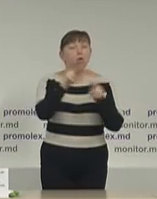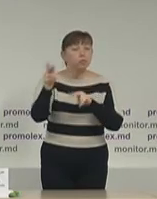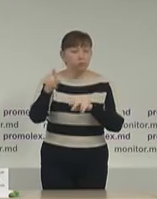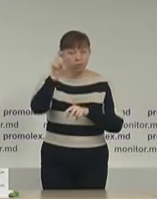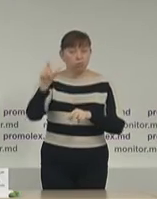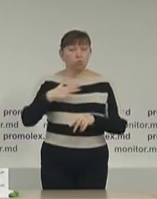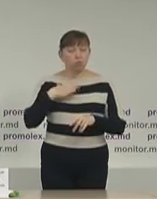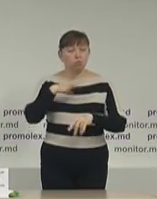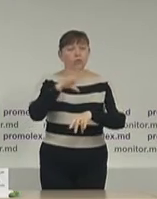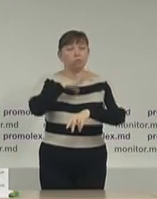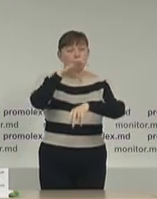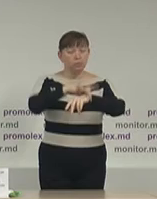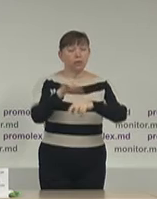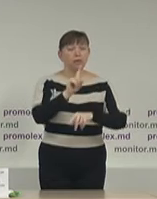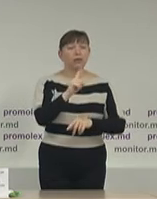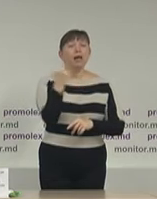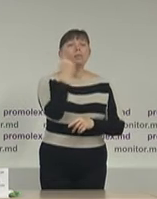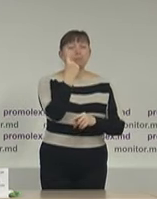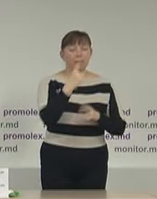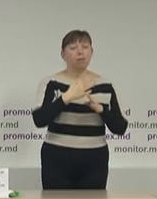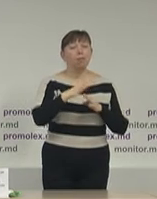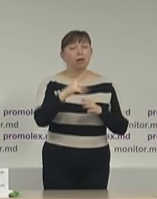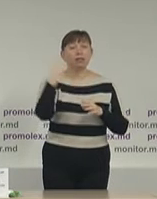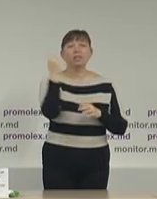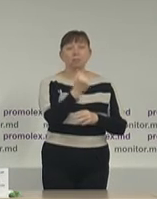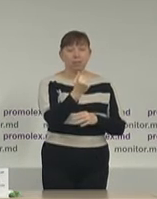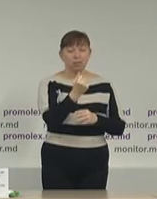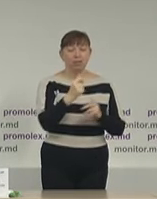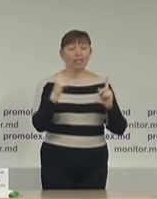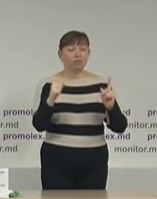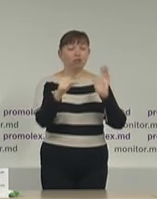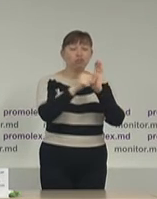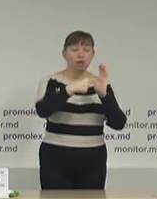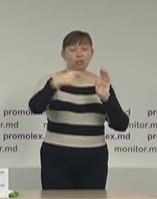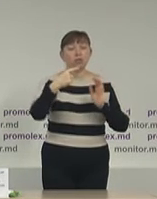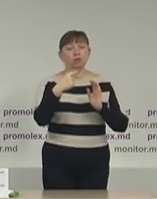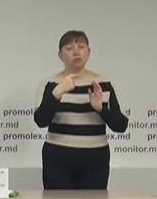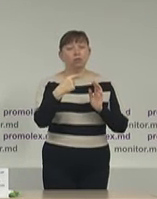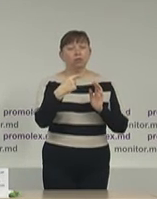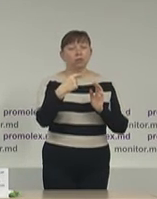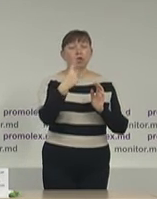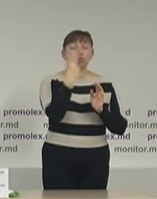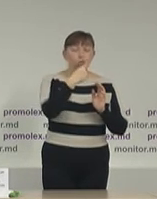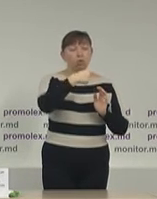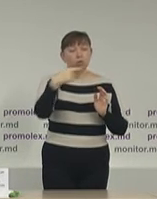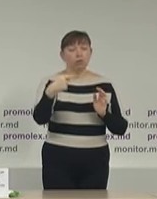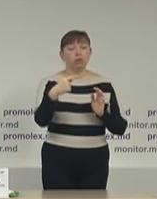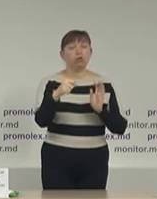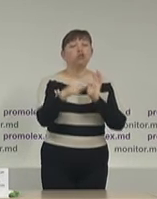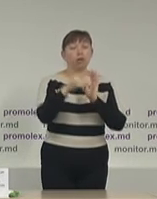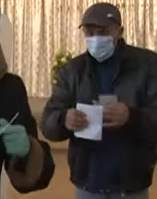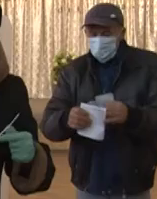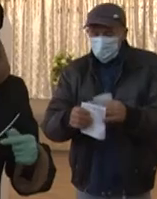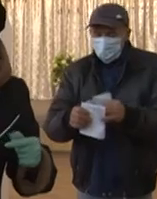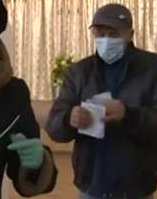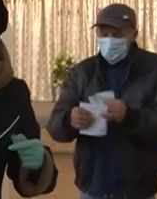de observare Promolex a dat publicității și cel de-al 7-lea raport de monitorizare a alegerilor pentru funcția de președinte al Republicii Moldova, astfel printre